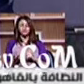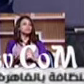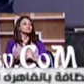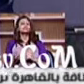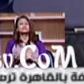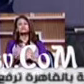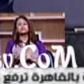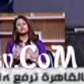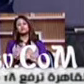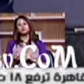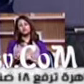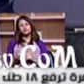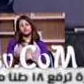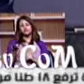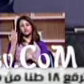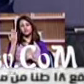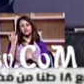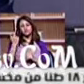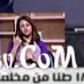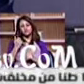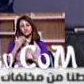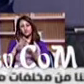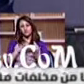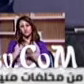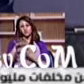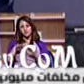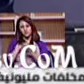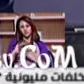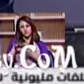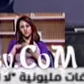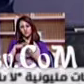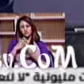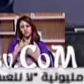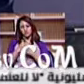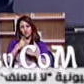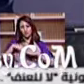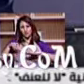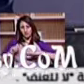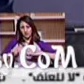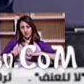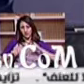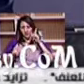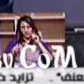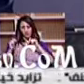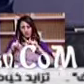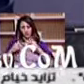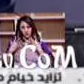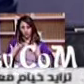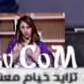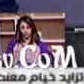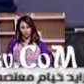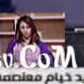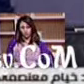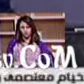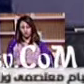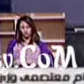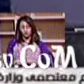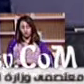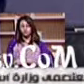حاله السخط والصخب اللي كانت موجوده النهارده في قاعه المحكمه هل هدات الامور وايه المتوقع غدا ان شاء الله